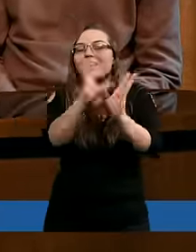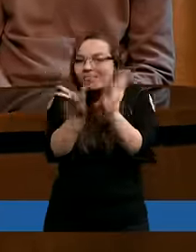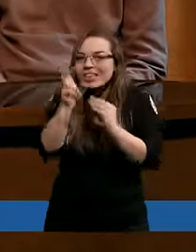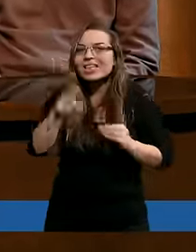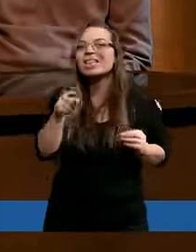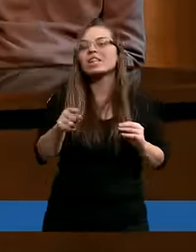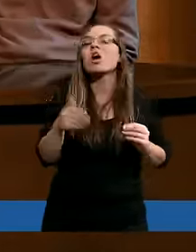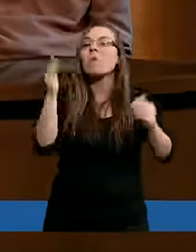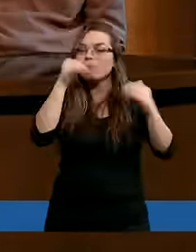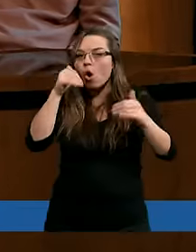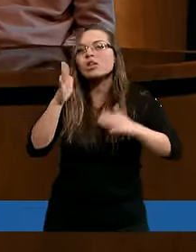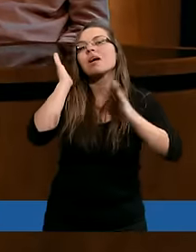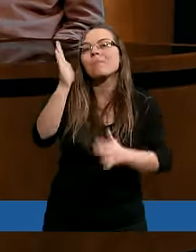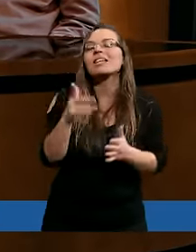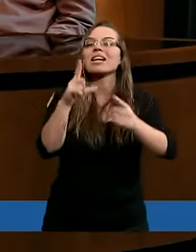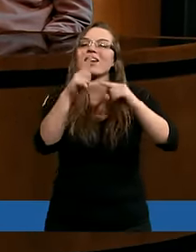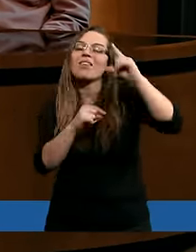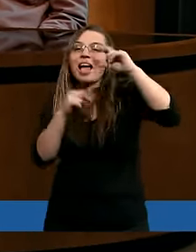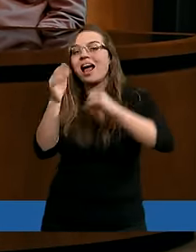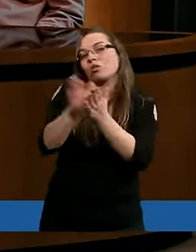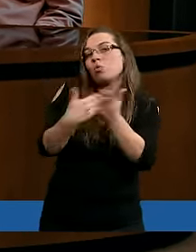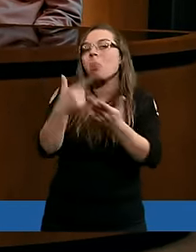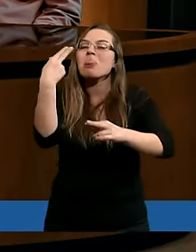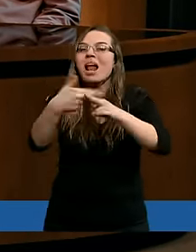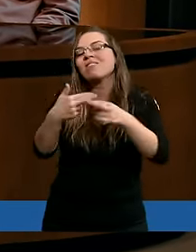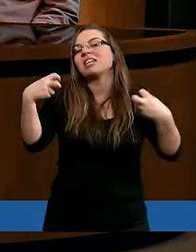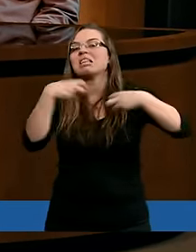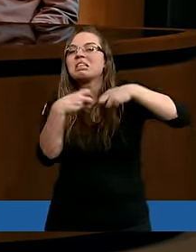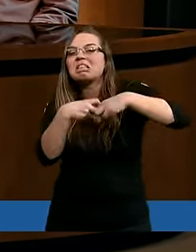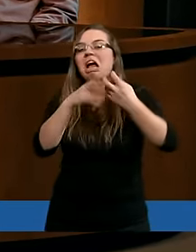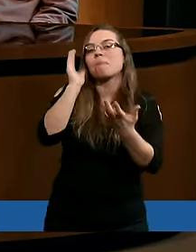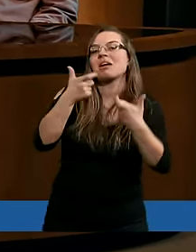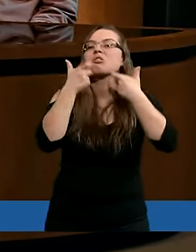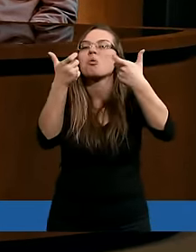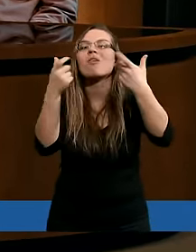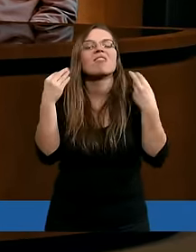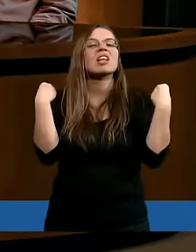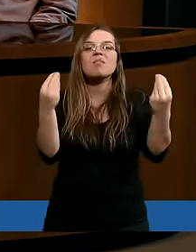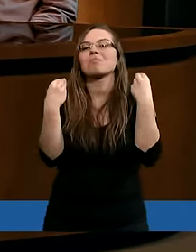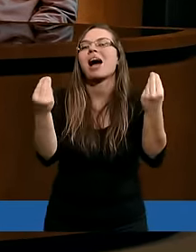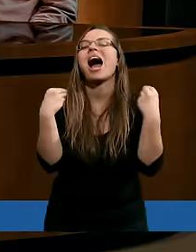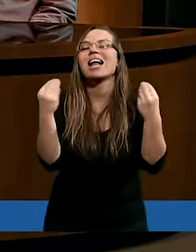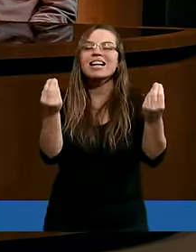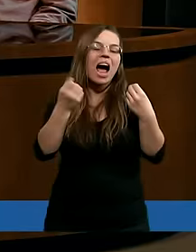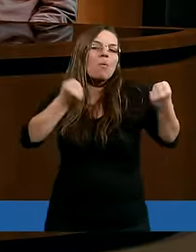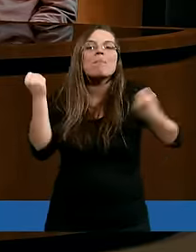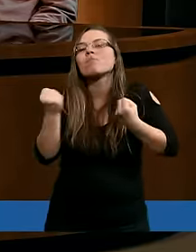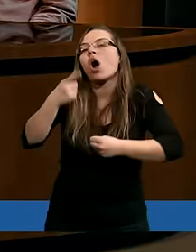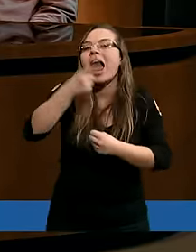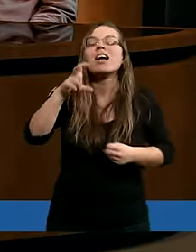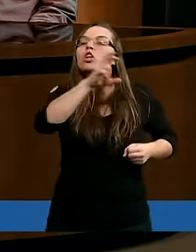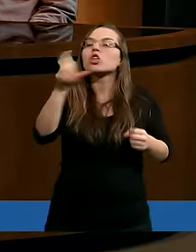Może będzie gwiazdą telewizji, internetu i będzie głosił wspaniałe, powalające